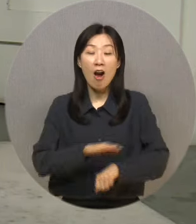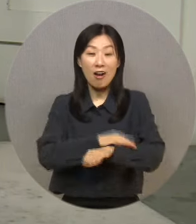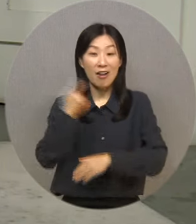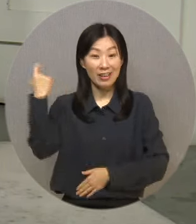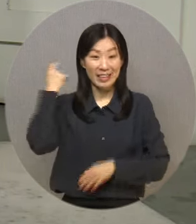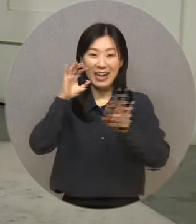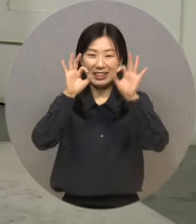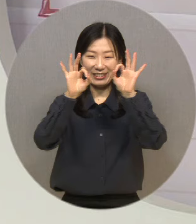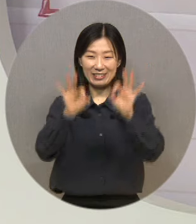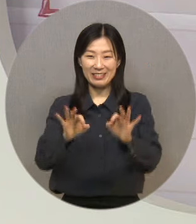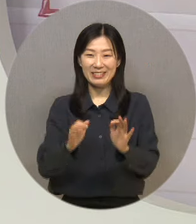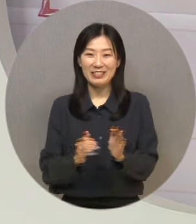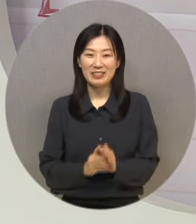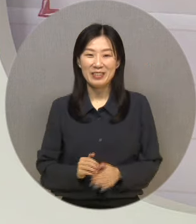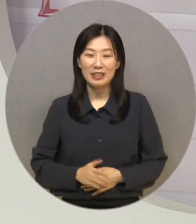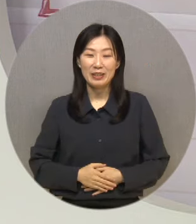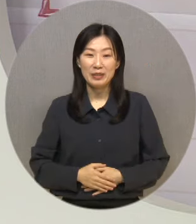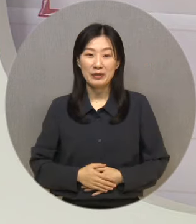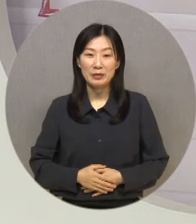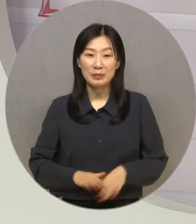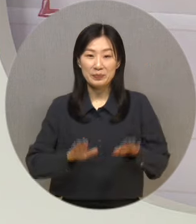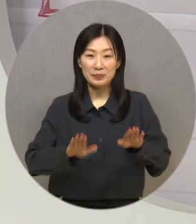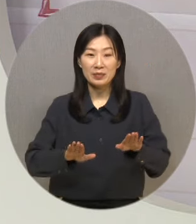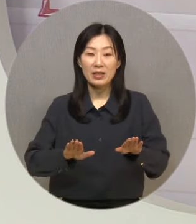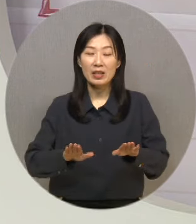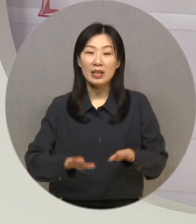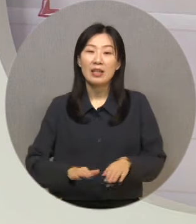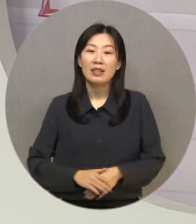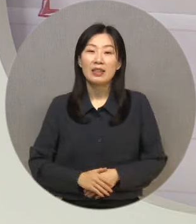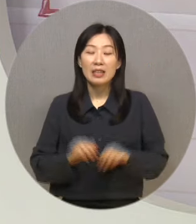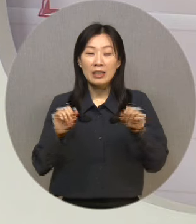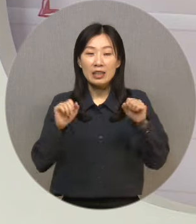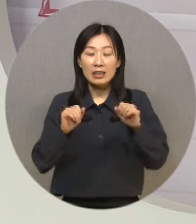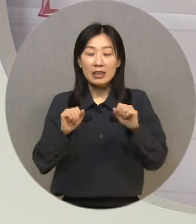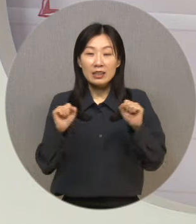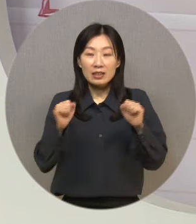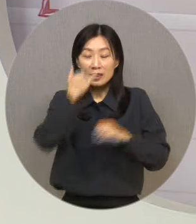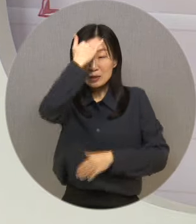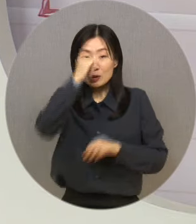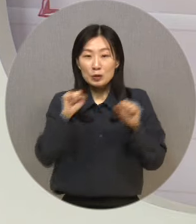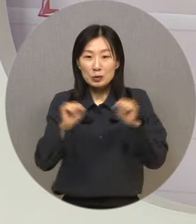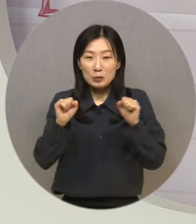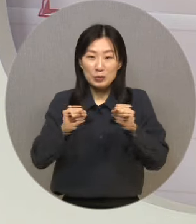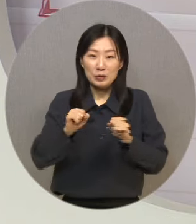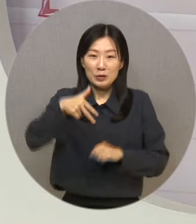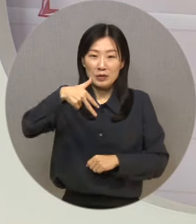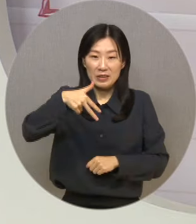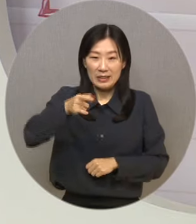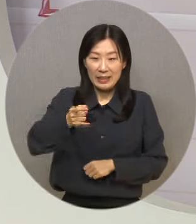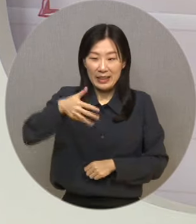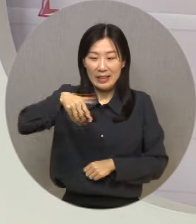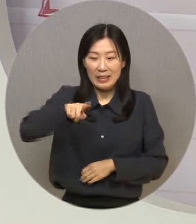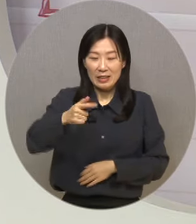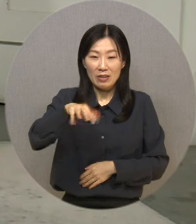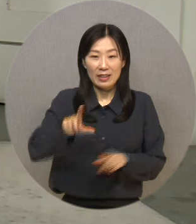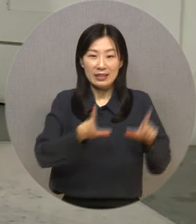잘 들었습니다. 야, 이번에는 충북 제천에서 하시는 원용진님 전화 연결하겠습니다. 네,